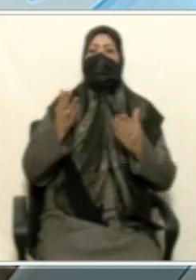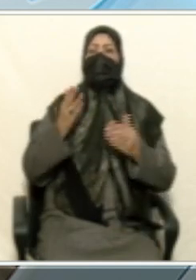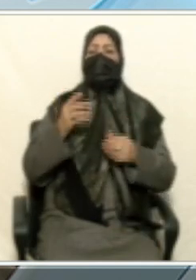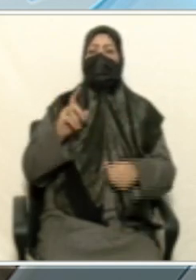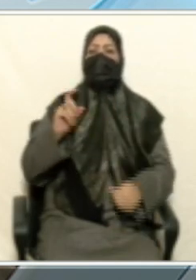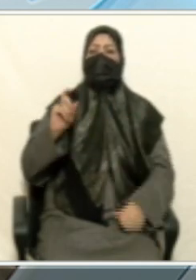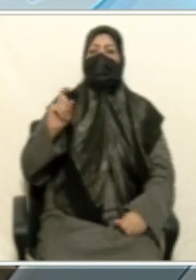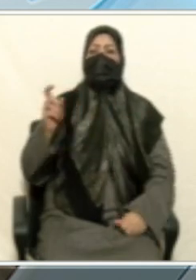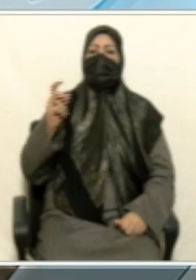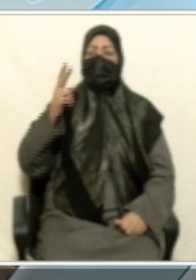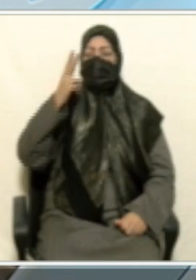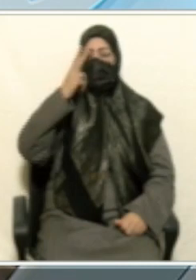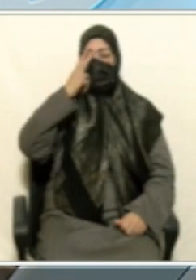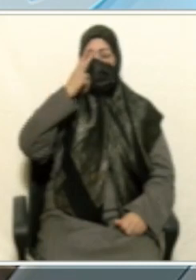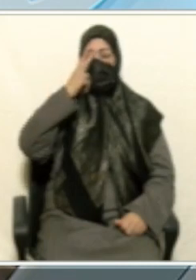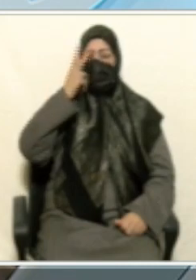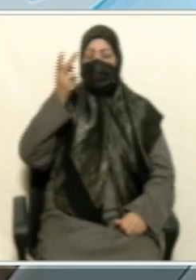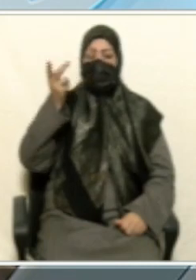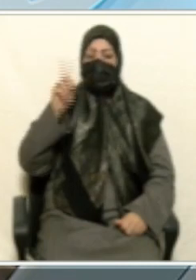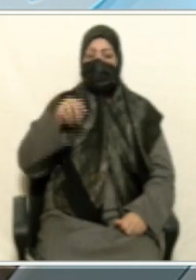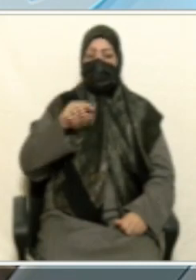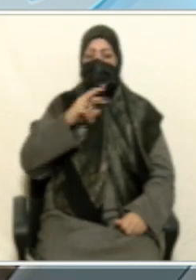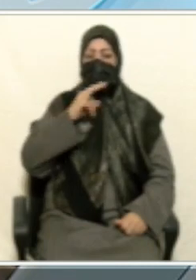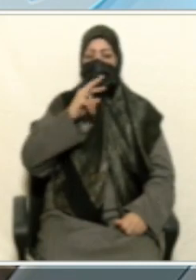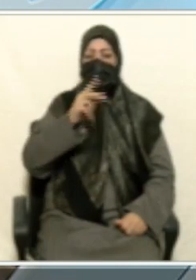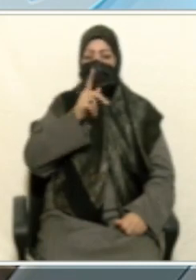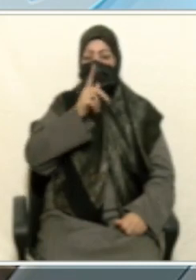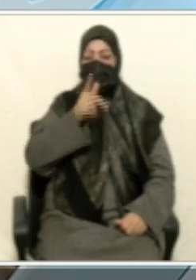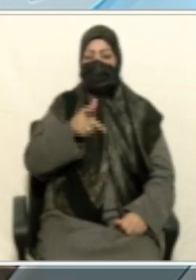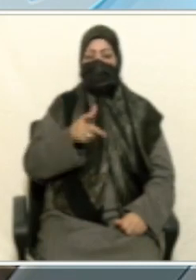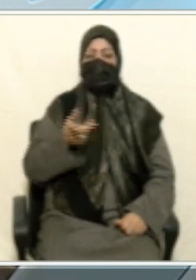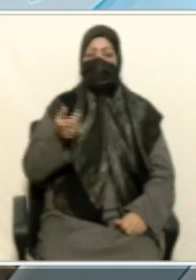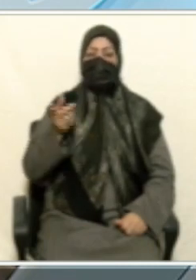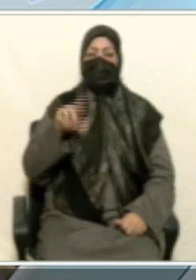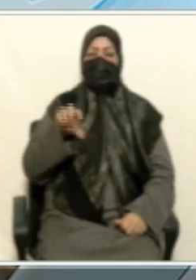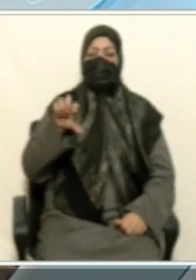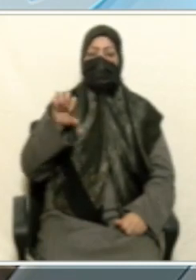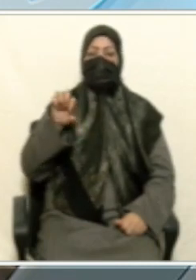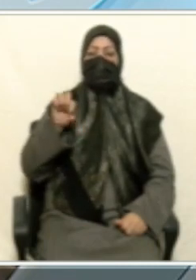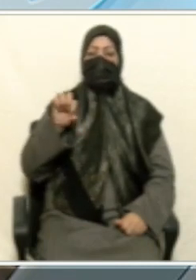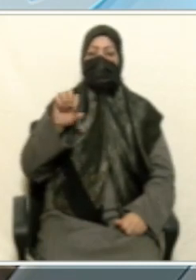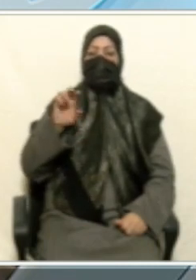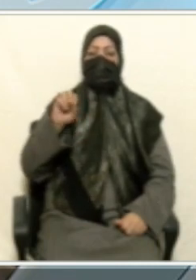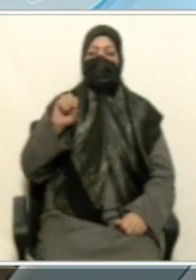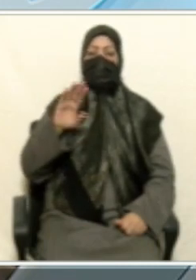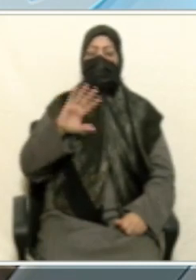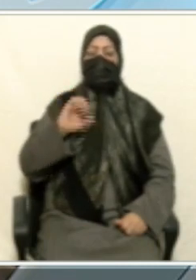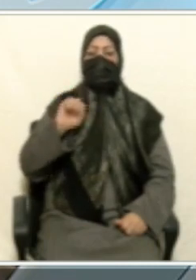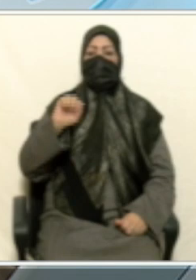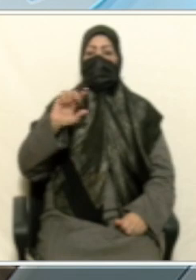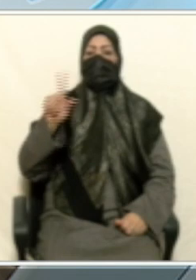وجل: وقضى ربك ألا تعبدوا إلا إياه